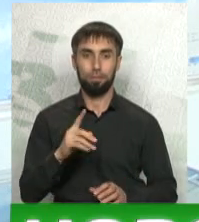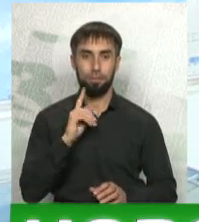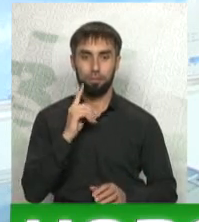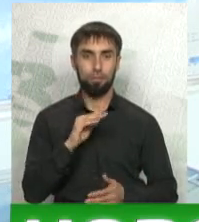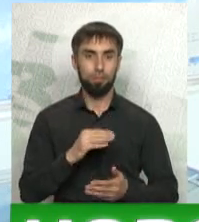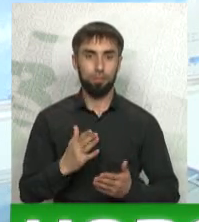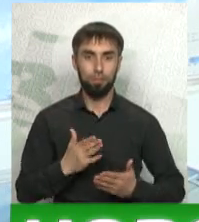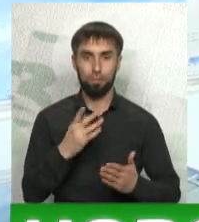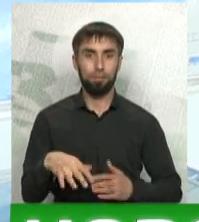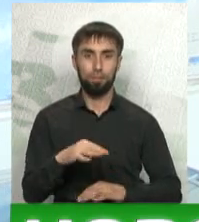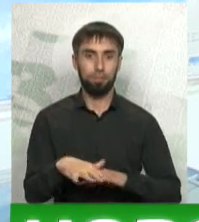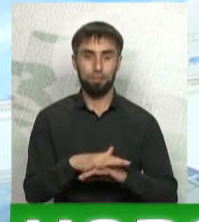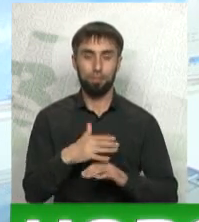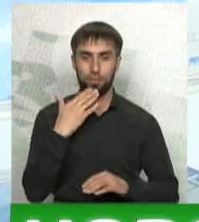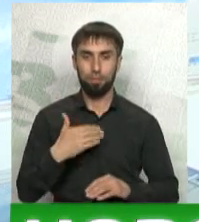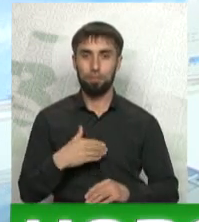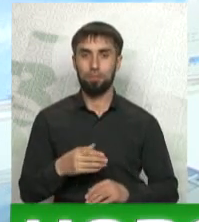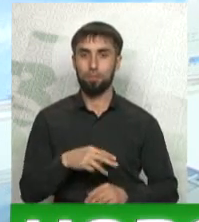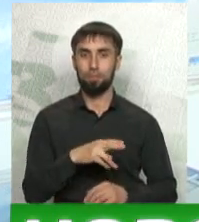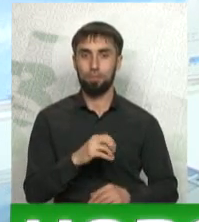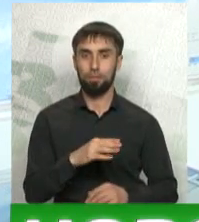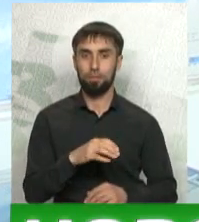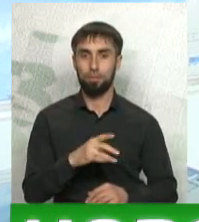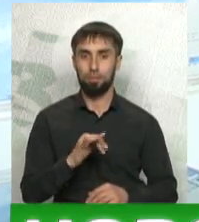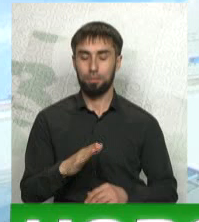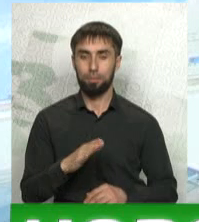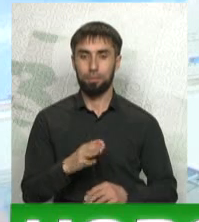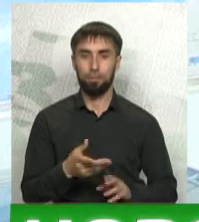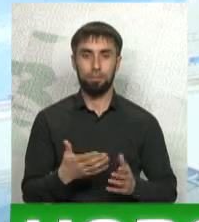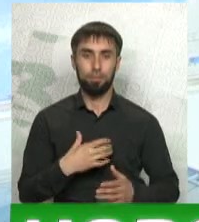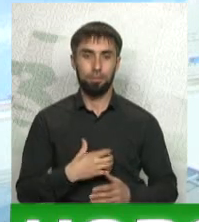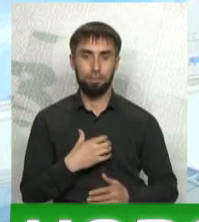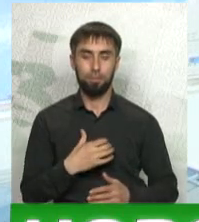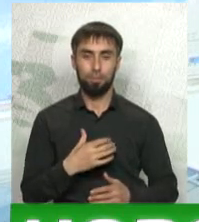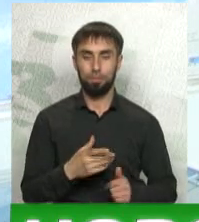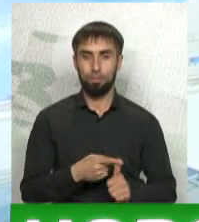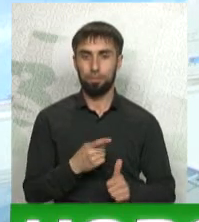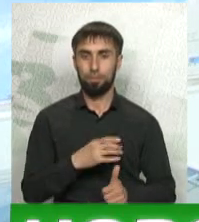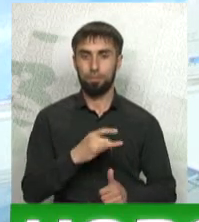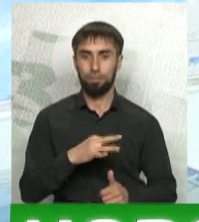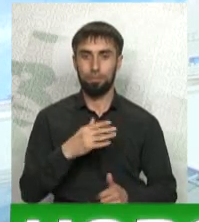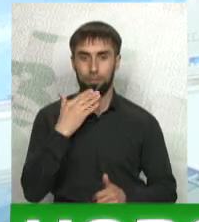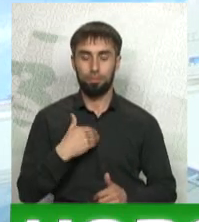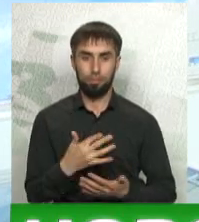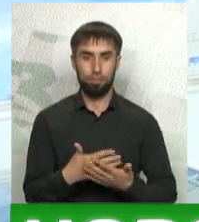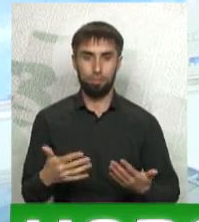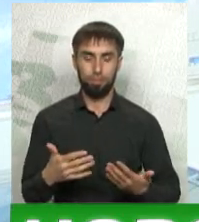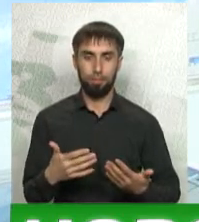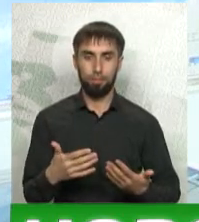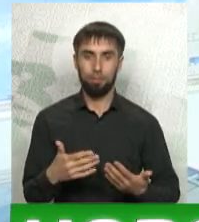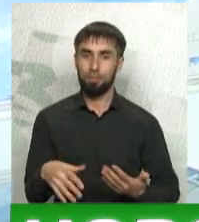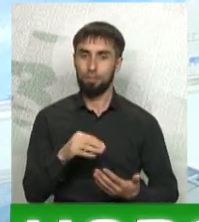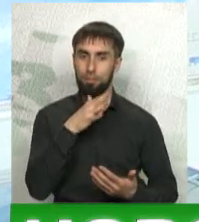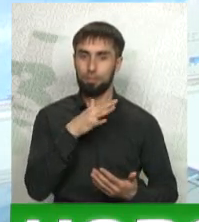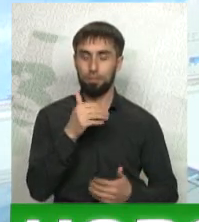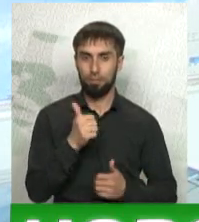читатели всех народов любят директивы любят вот эти или страстная любовь к и так далее и так далее об этом во все времена